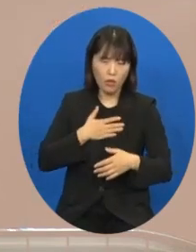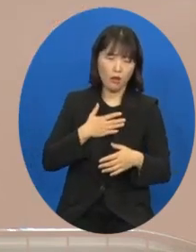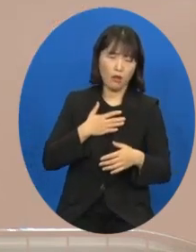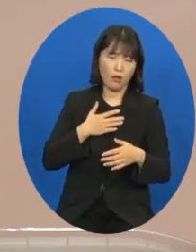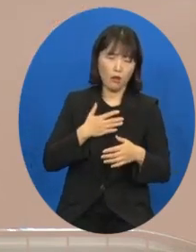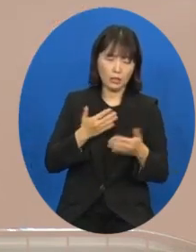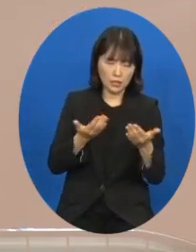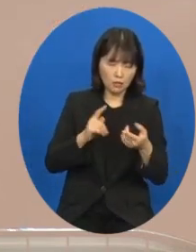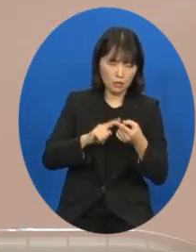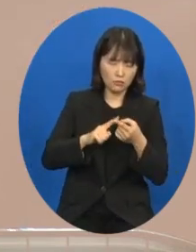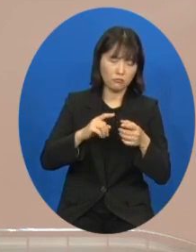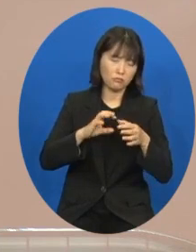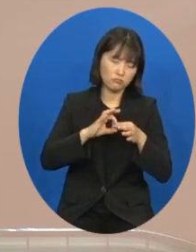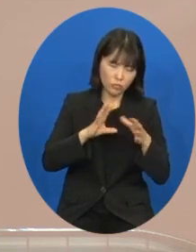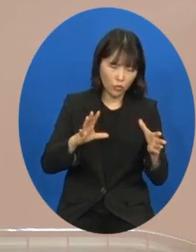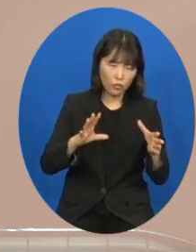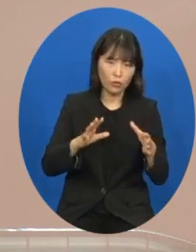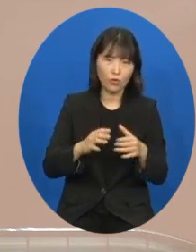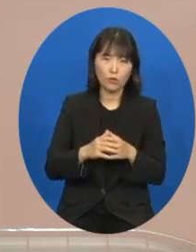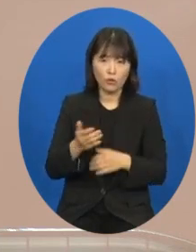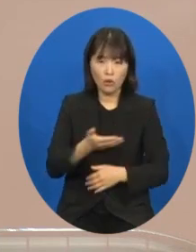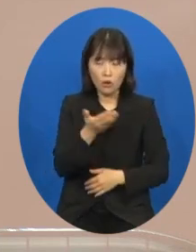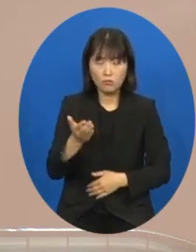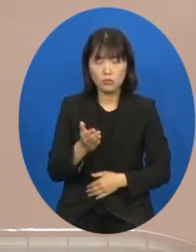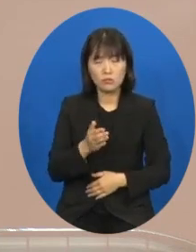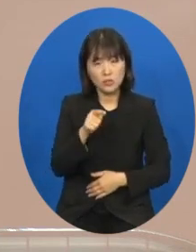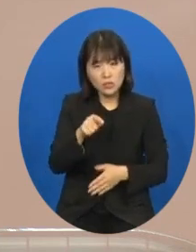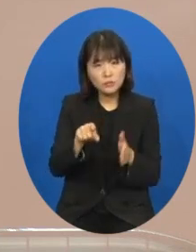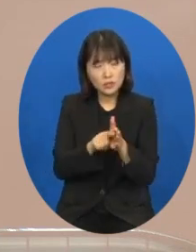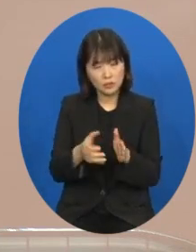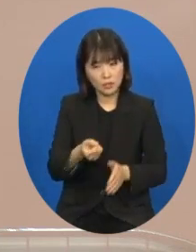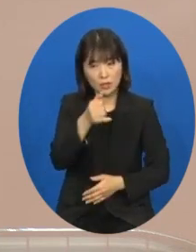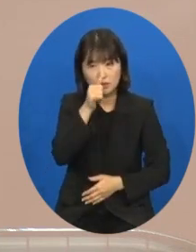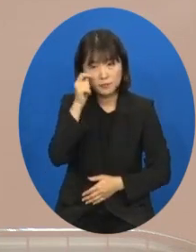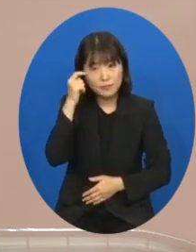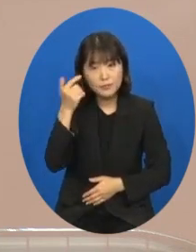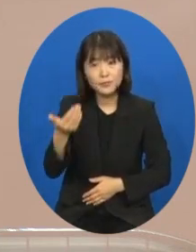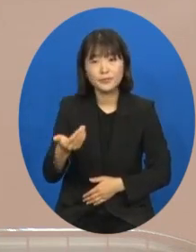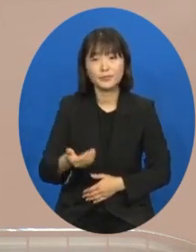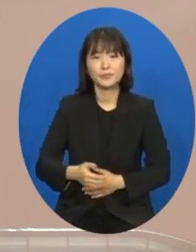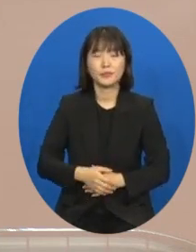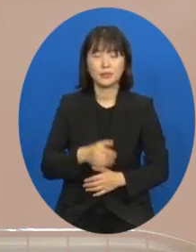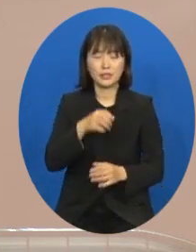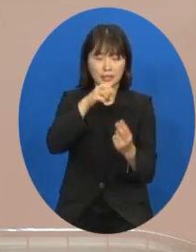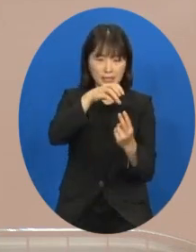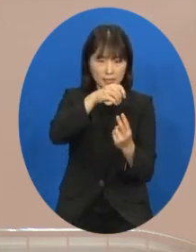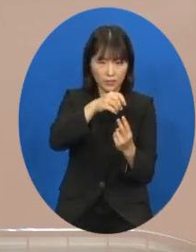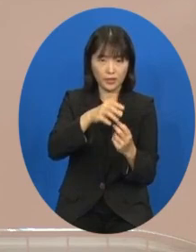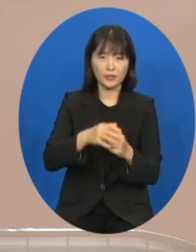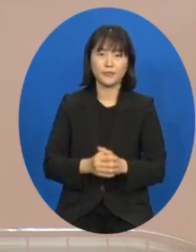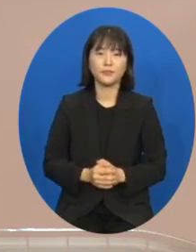상관이 없어. 여러분은 정말 그런 믿음인가요? 세례 요한은